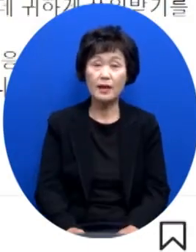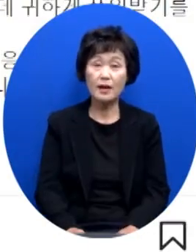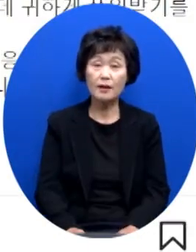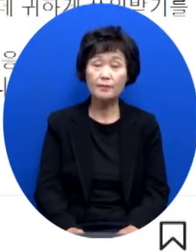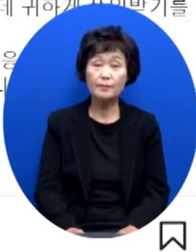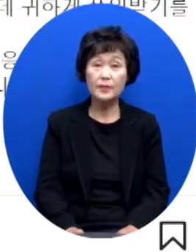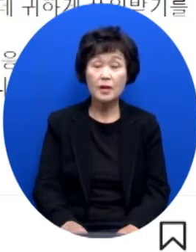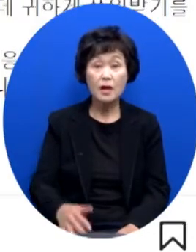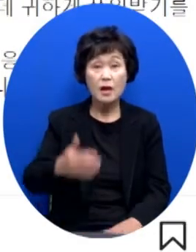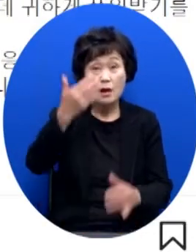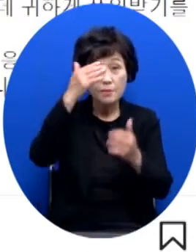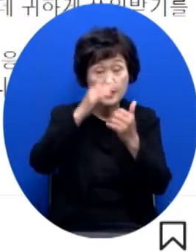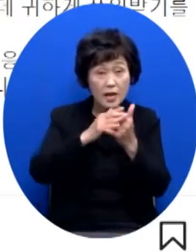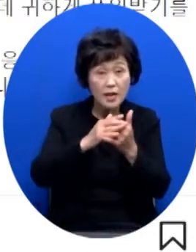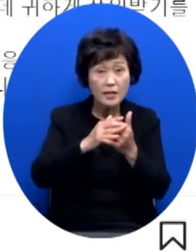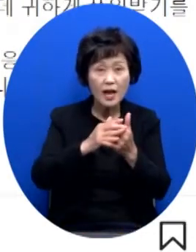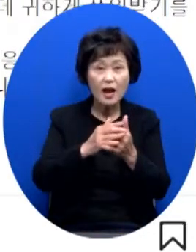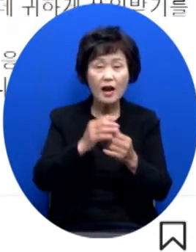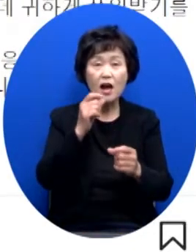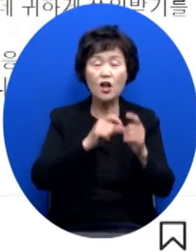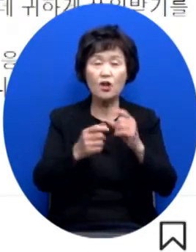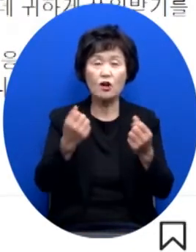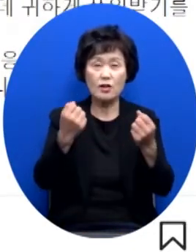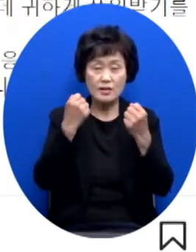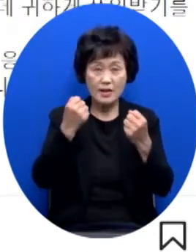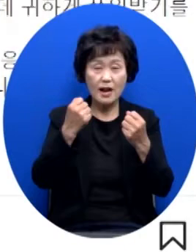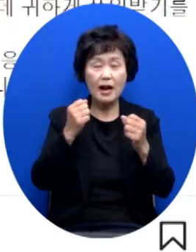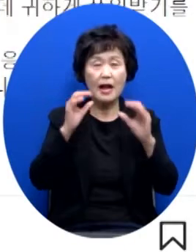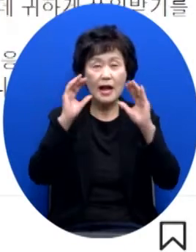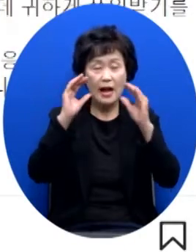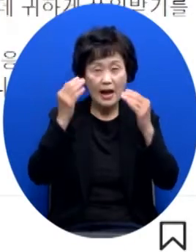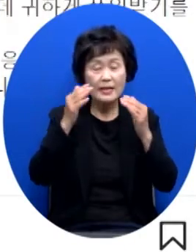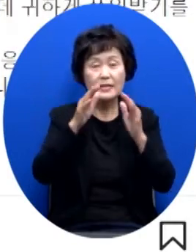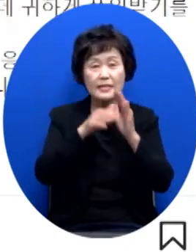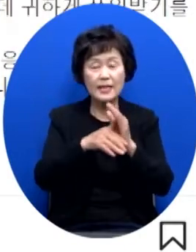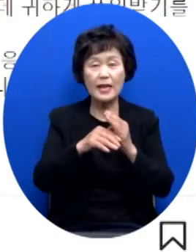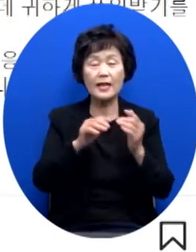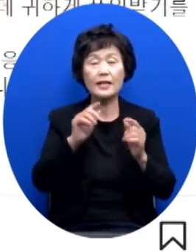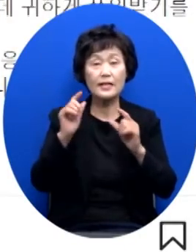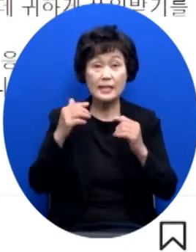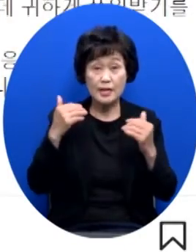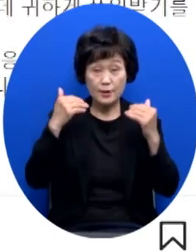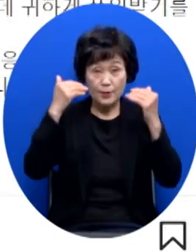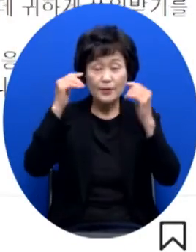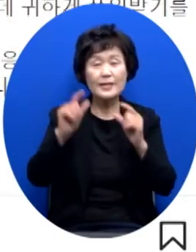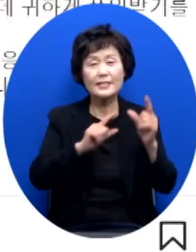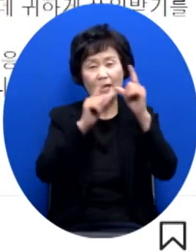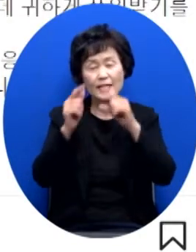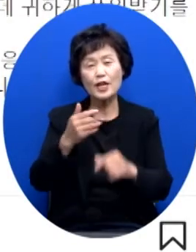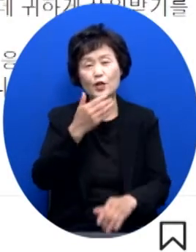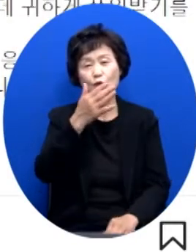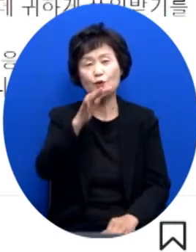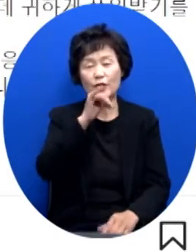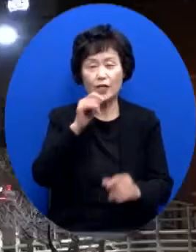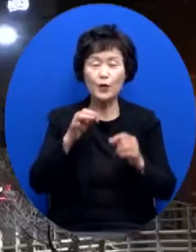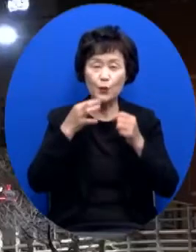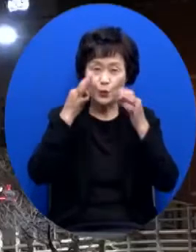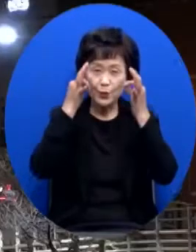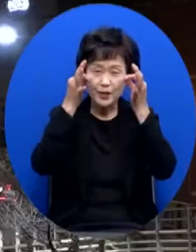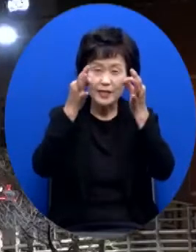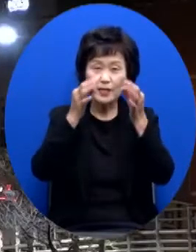다음 세대가 보다 건강한 아동 청소년 시기를 보낼 수 있도록 체계적인 구성의 힘썼다 고 전했습니다